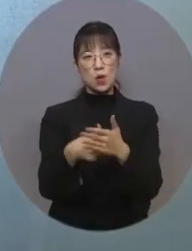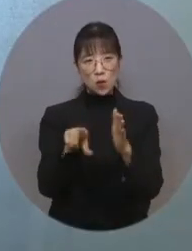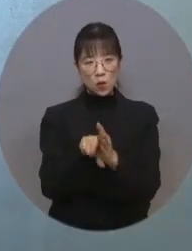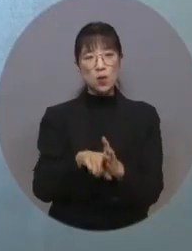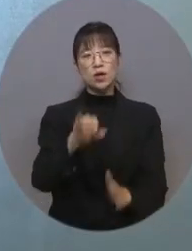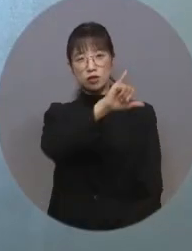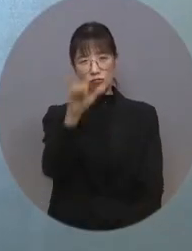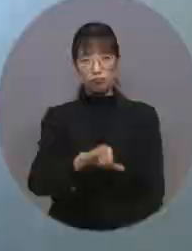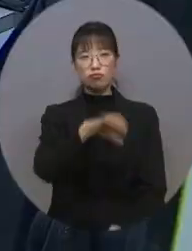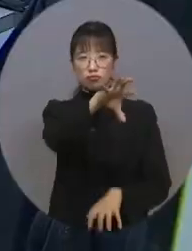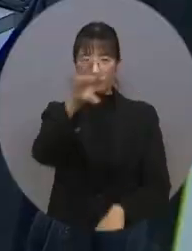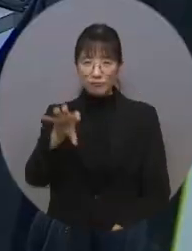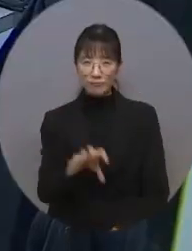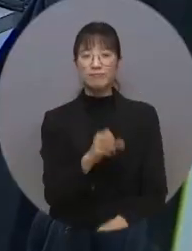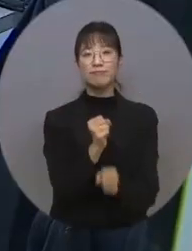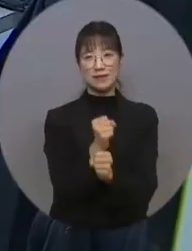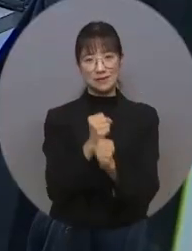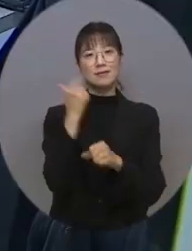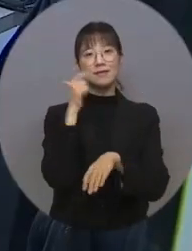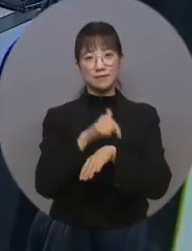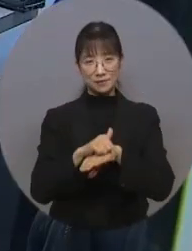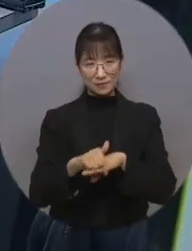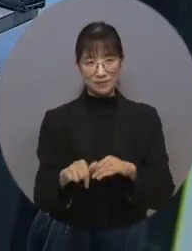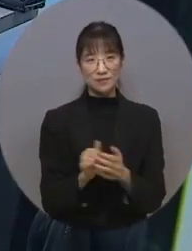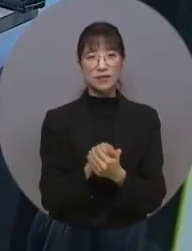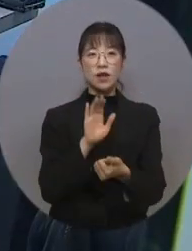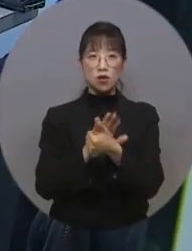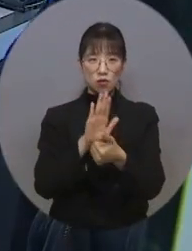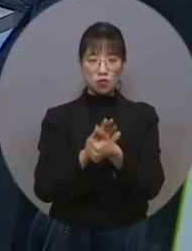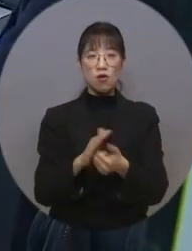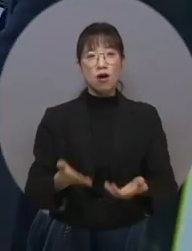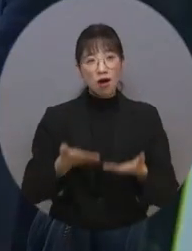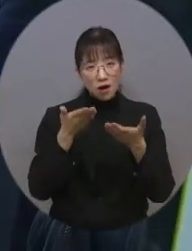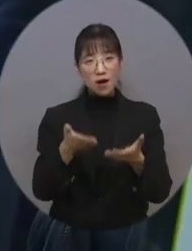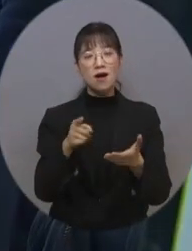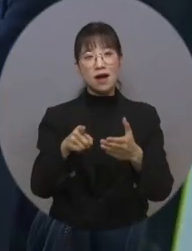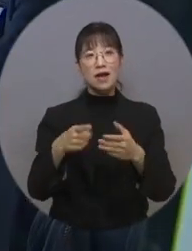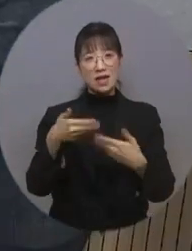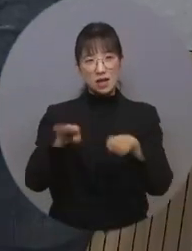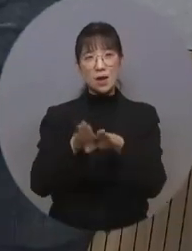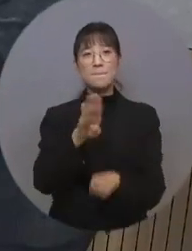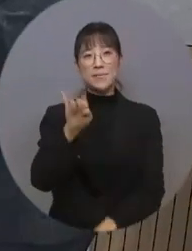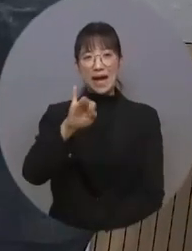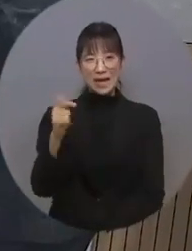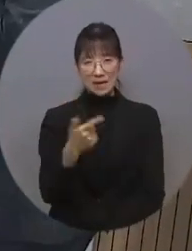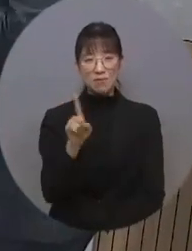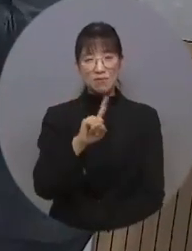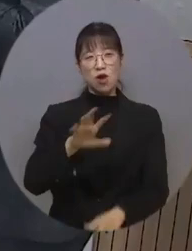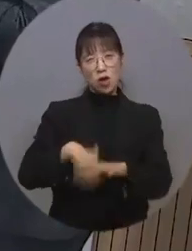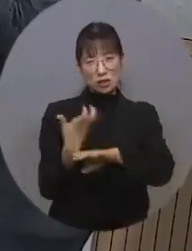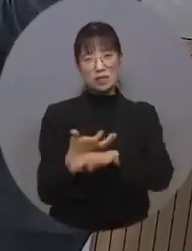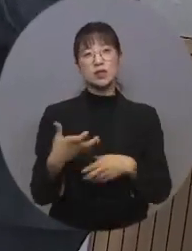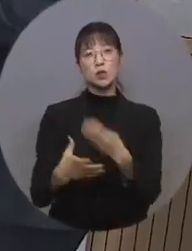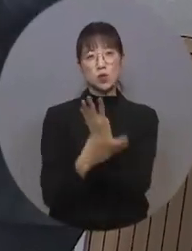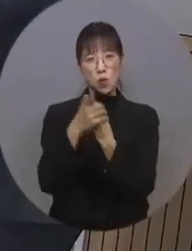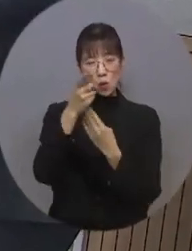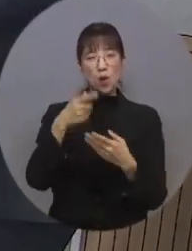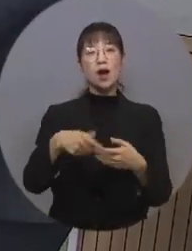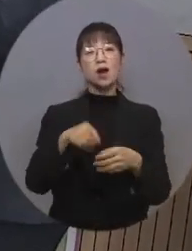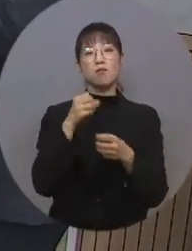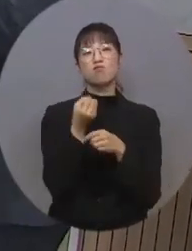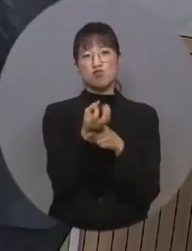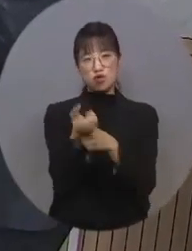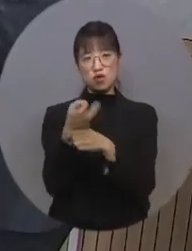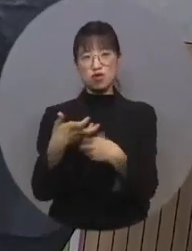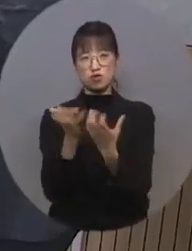전국 거점에 설치할 계획입니다. 후원 협약 기관인 바인 우정통운은 혁신 통합 물류그룹으로 최근